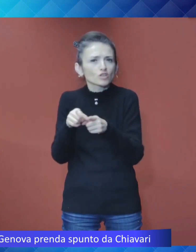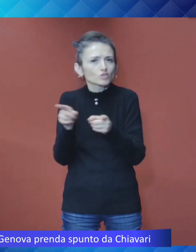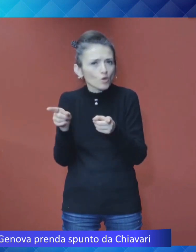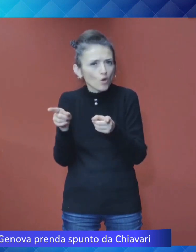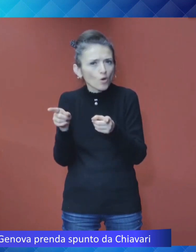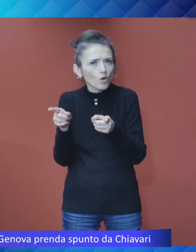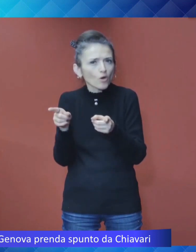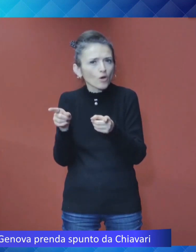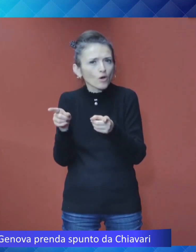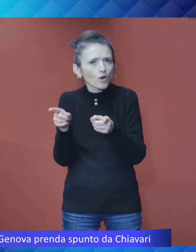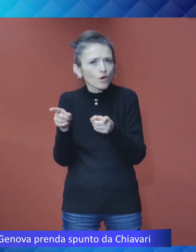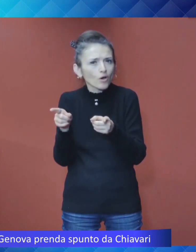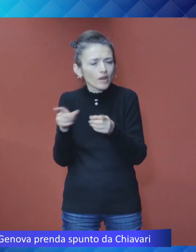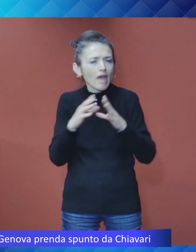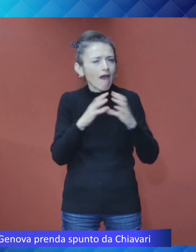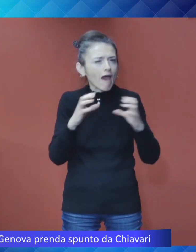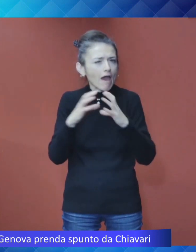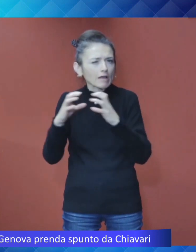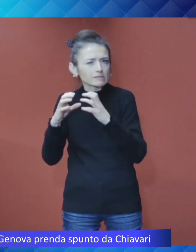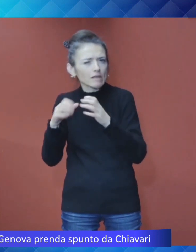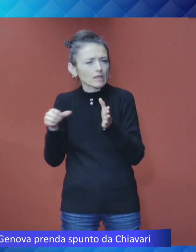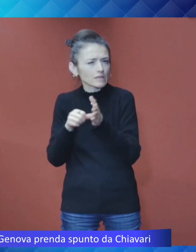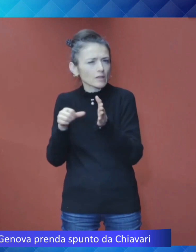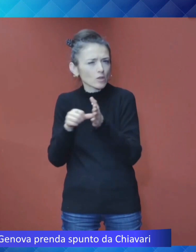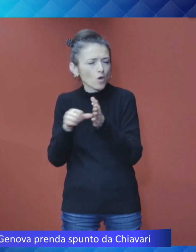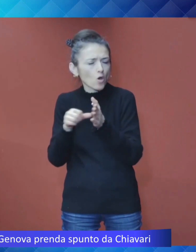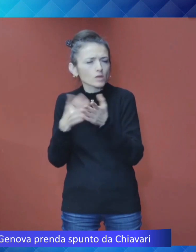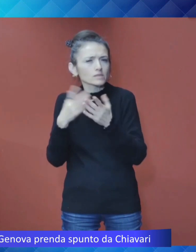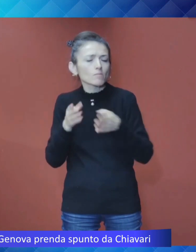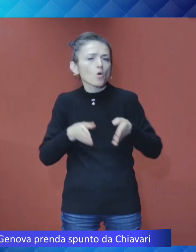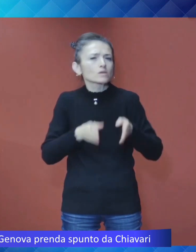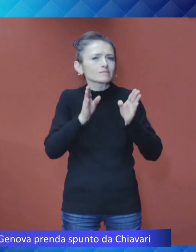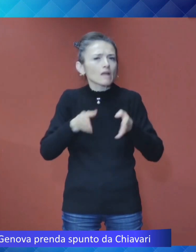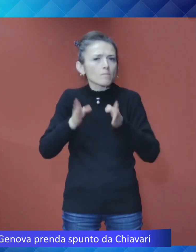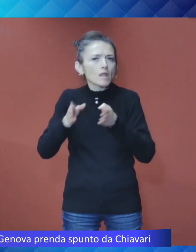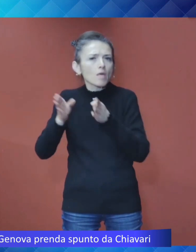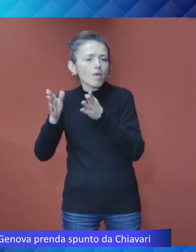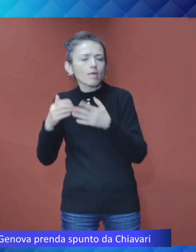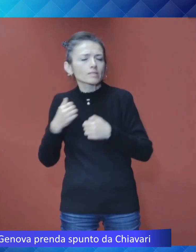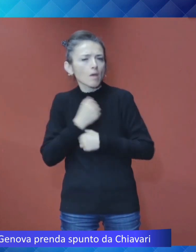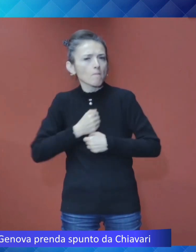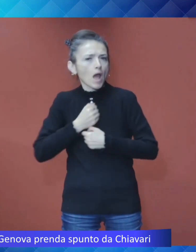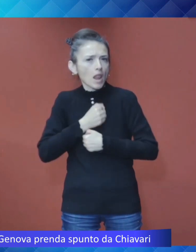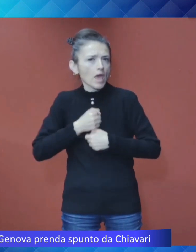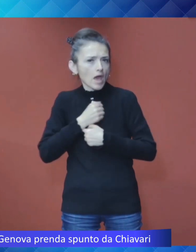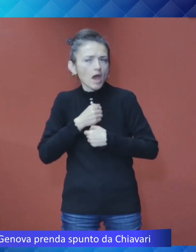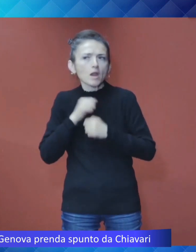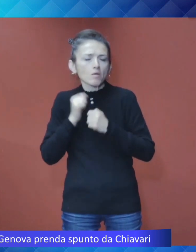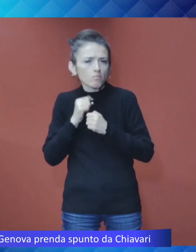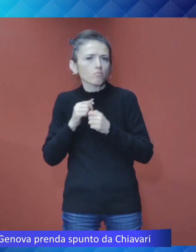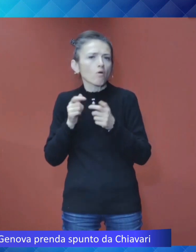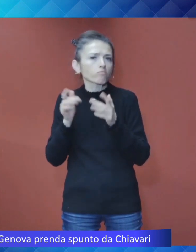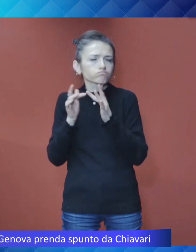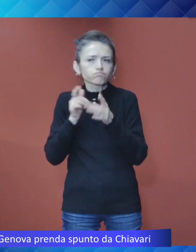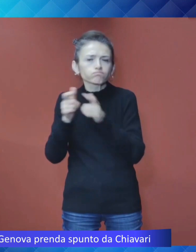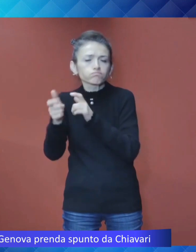anche le aziende del settore, quindi gli stabilimenti balneari. Quindi mi prendo l'impegno di fare un approfondimento tecnico e